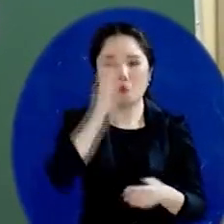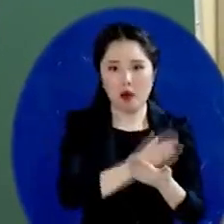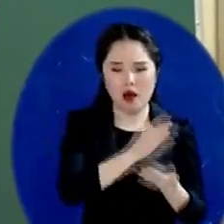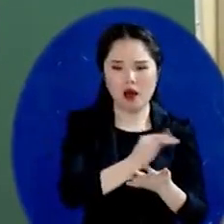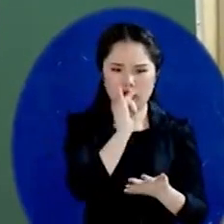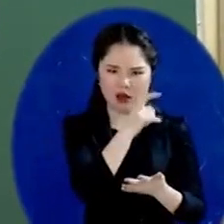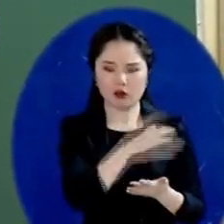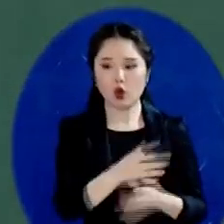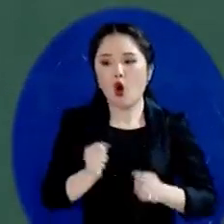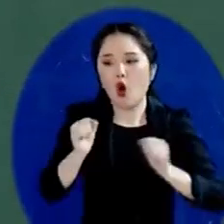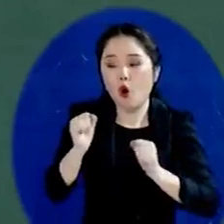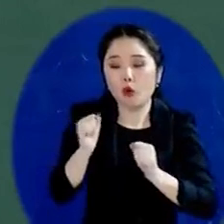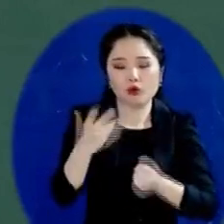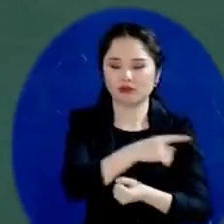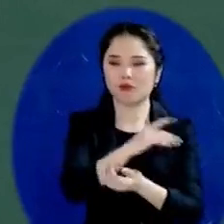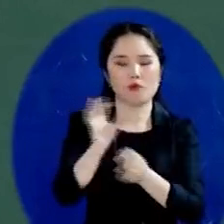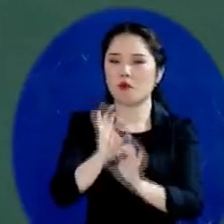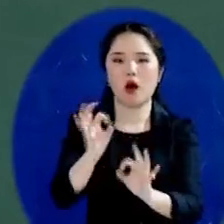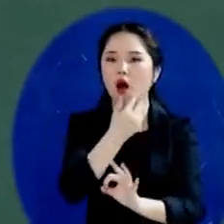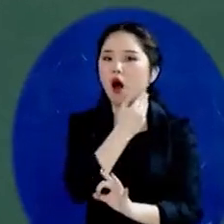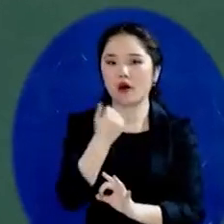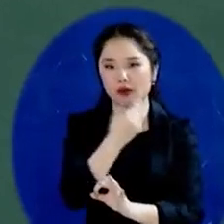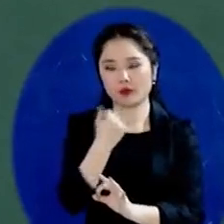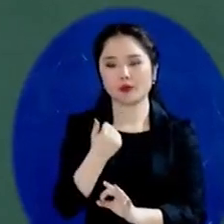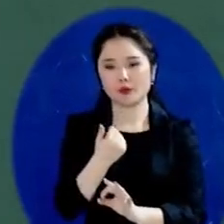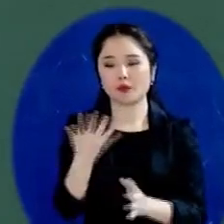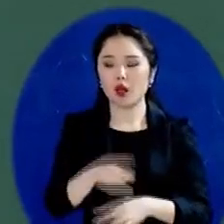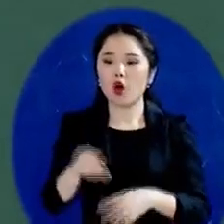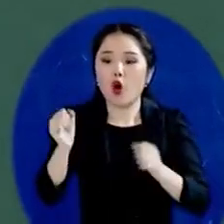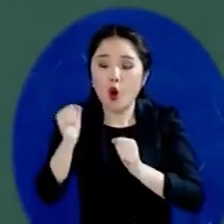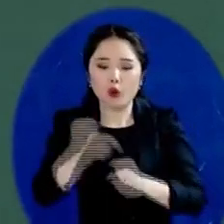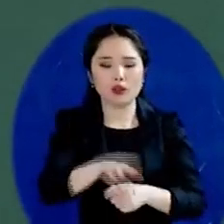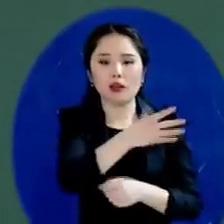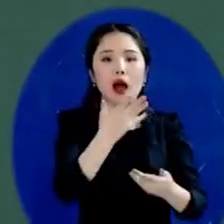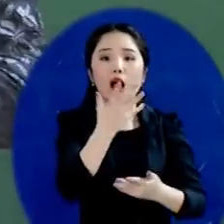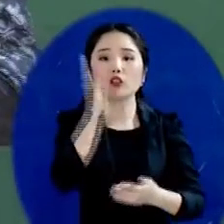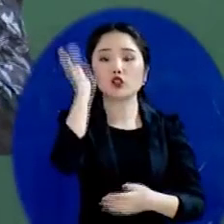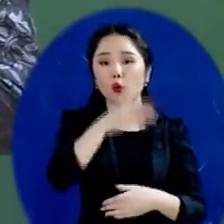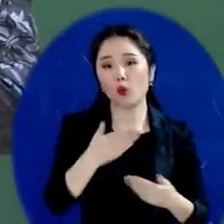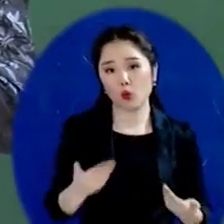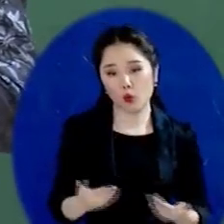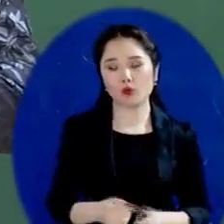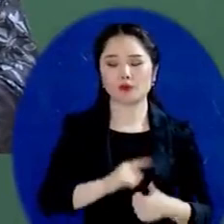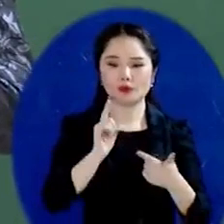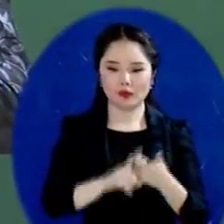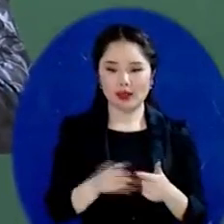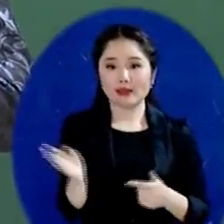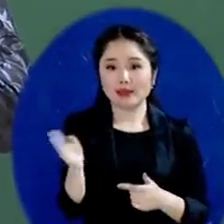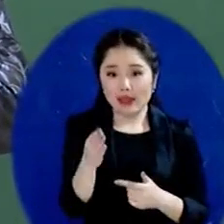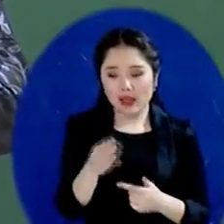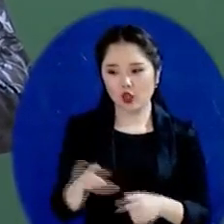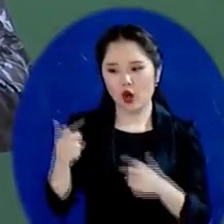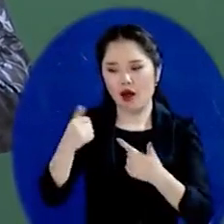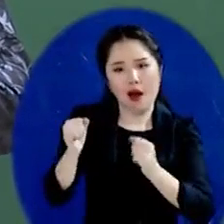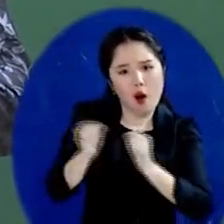уйлралд эдгээр хорхоо шавж алга болдог. Эдгээр хорхоо шавж хаачдаг вэ? Мөн загас өвлийн